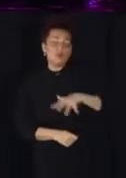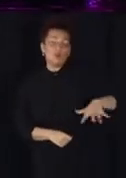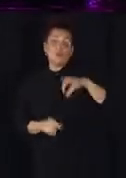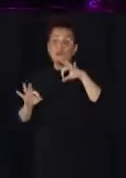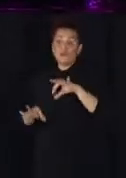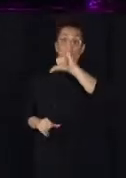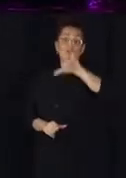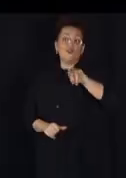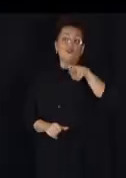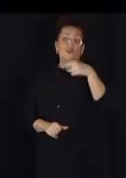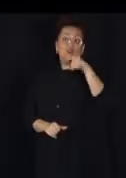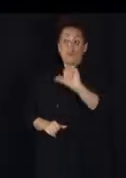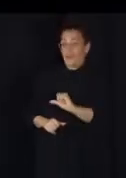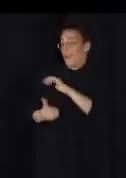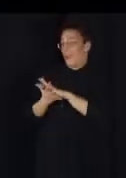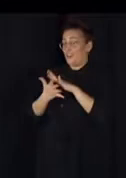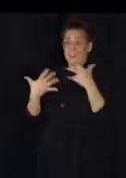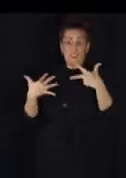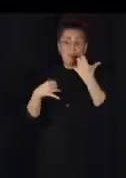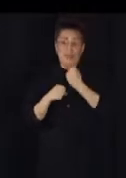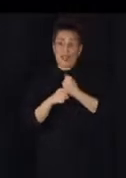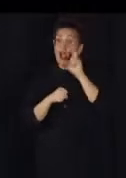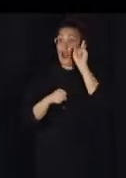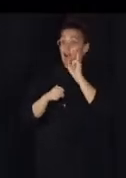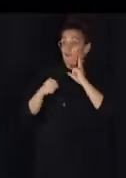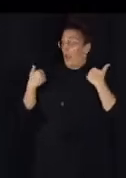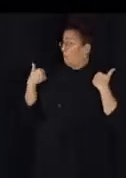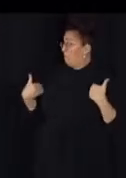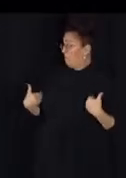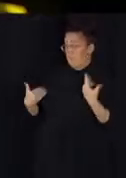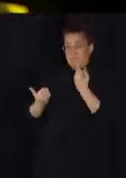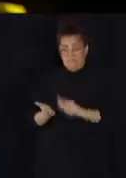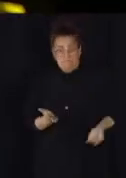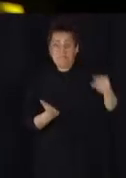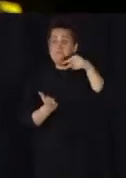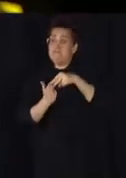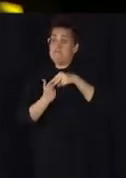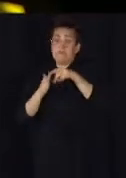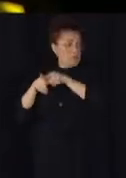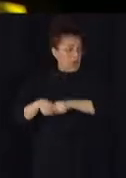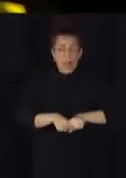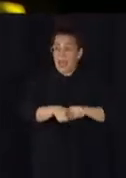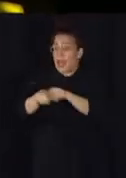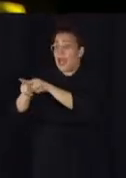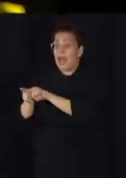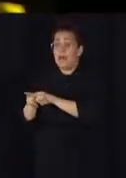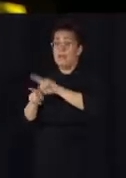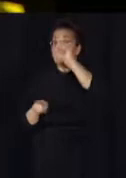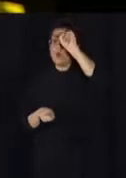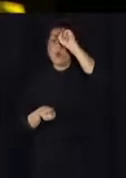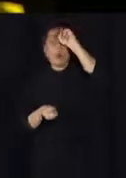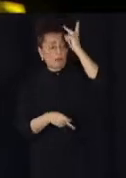Yuna, j'ai 18 ans et comme toutes ces femmes, si aujourd'hui je suis debout, c'est pour toutes les personnes qui ne le peuvent